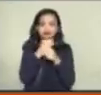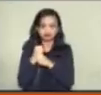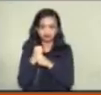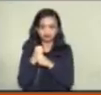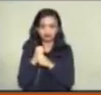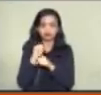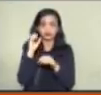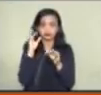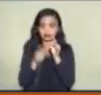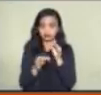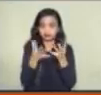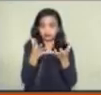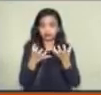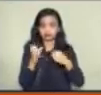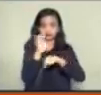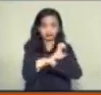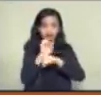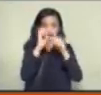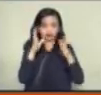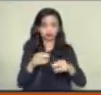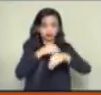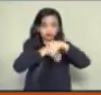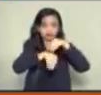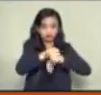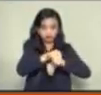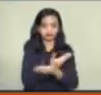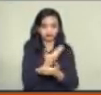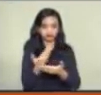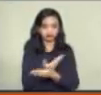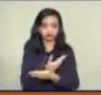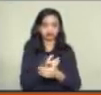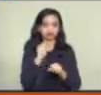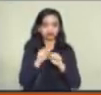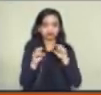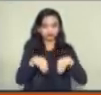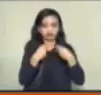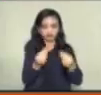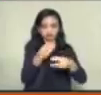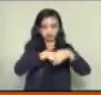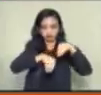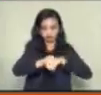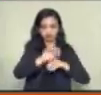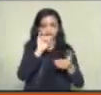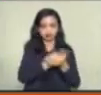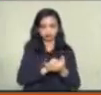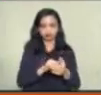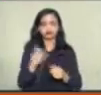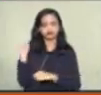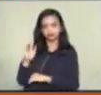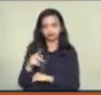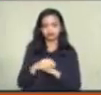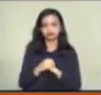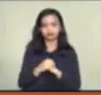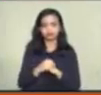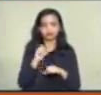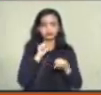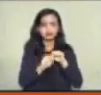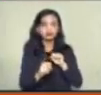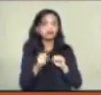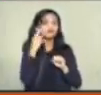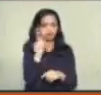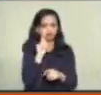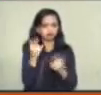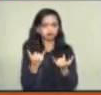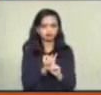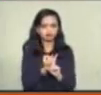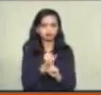na siya. At kung gusto ng employer, papalitan na lang siya ng bago, bibigyan siya ng kapalit, yung employer. Yes po, okay po. So, ma'am, today